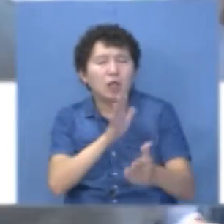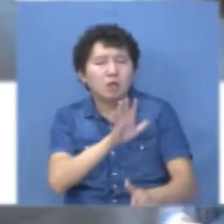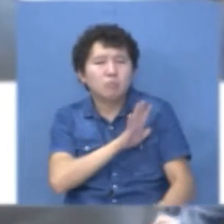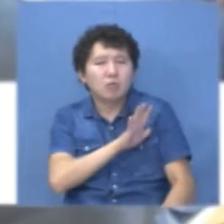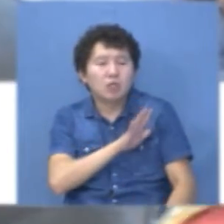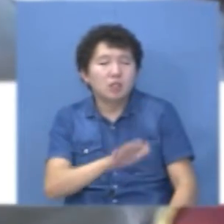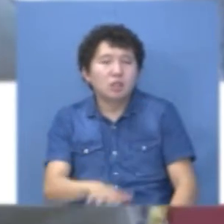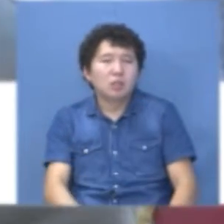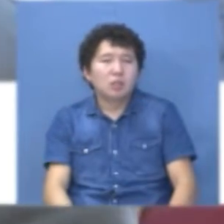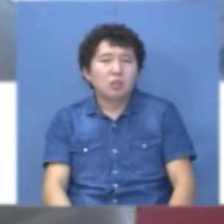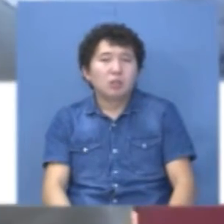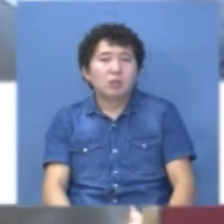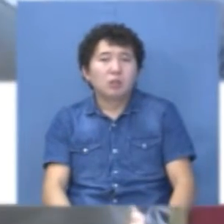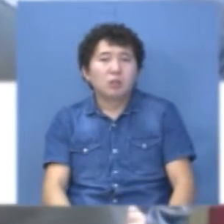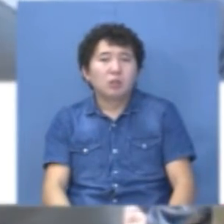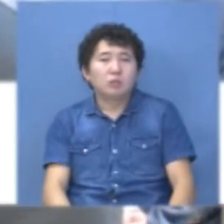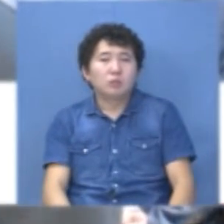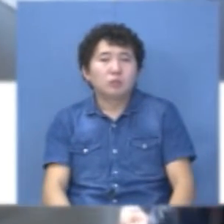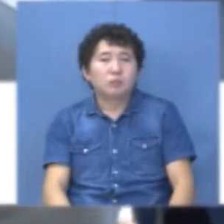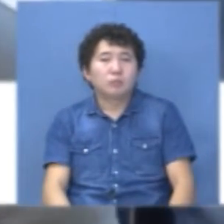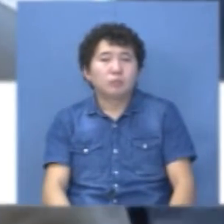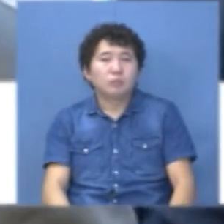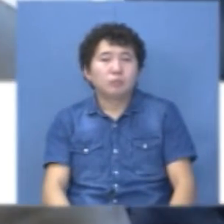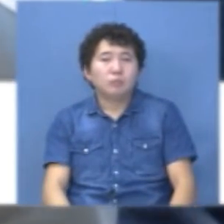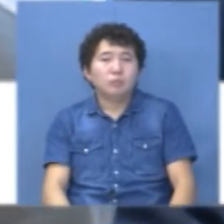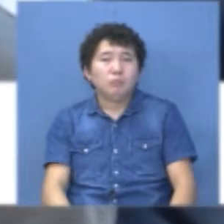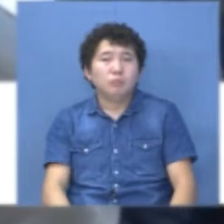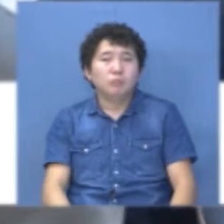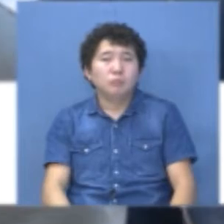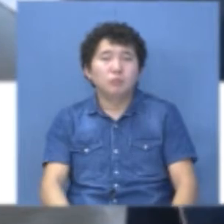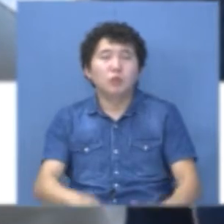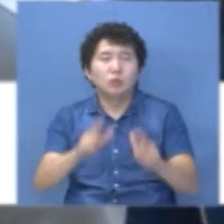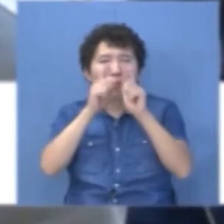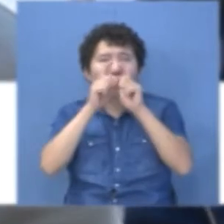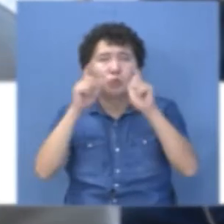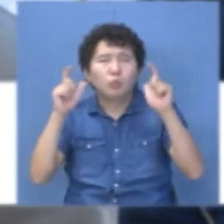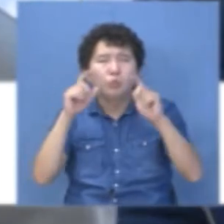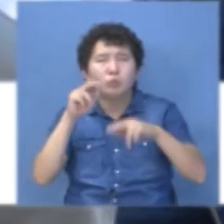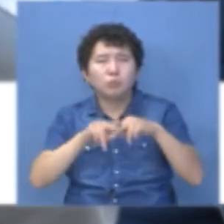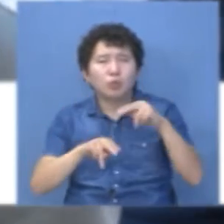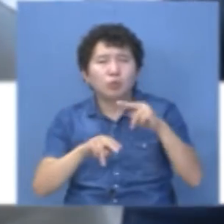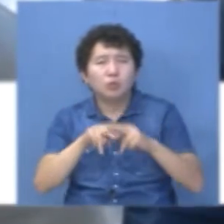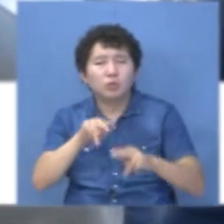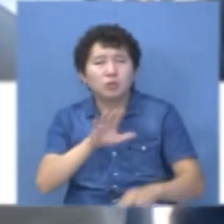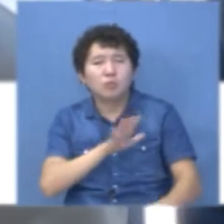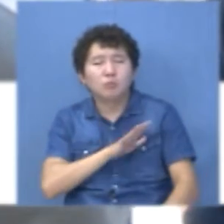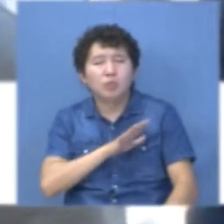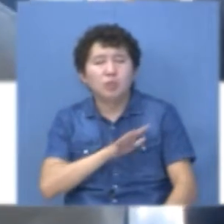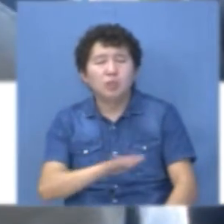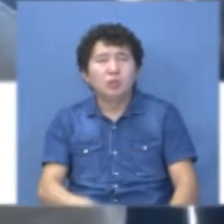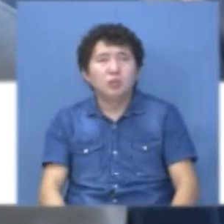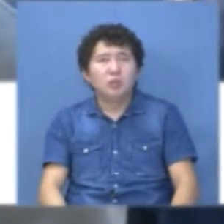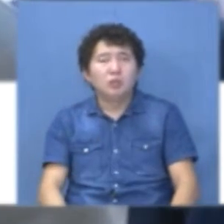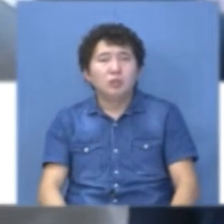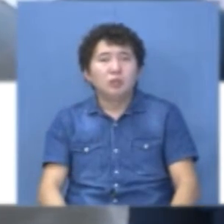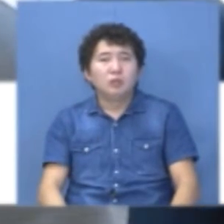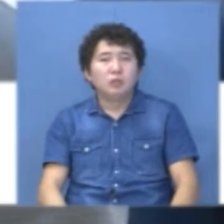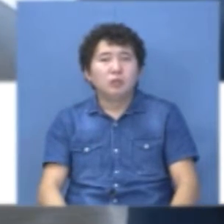маңызды. Осында керемет шара өтіп жатыр, мектеп салынып жатыр. Бұл мектеп жаңағы